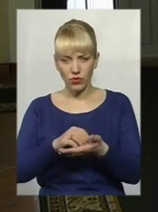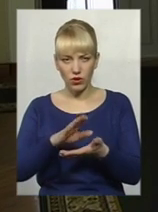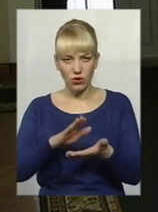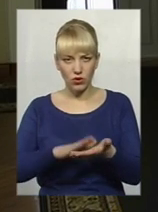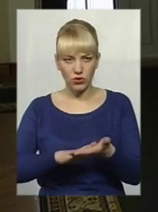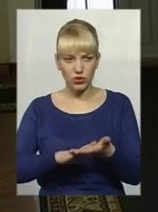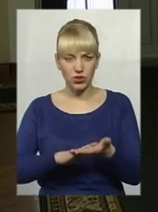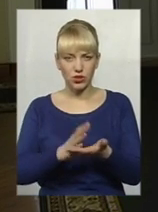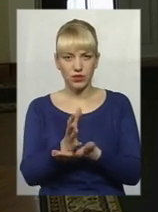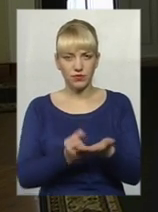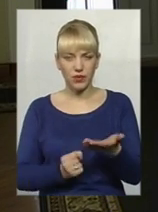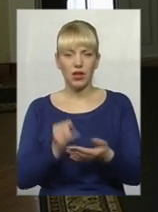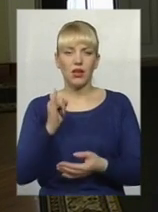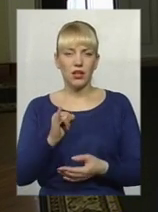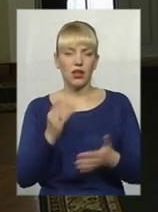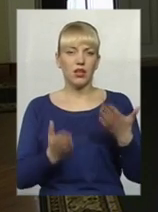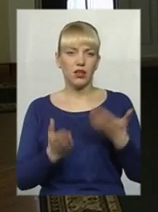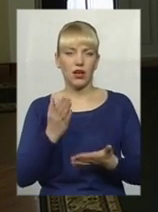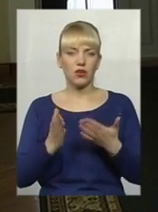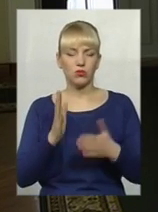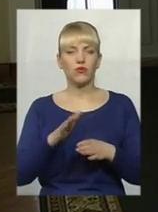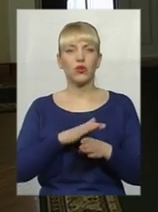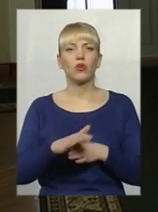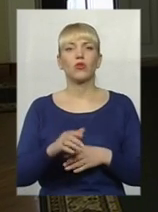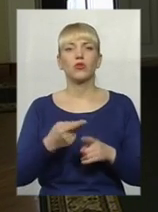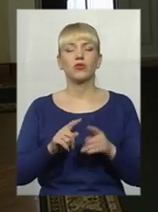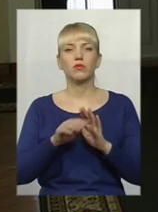коштів. І коли ми будемо виконувати цю програму по